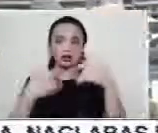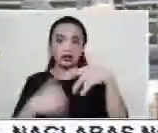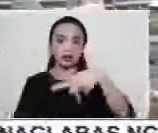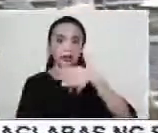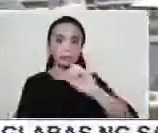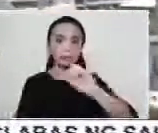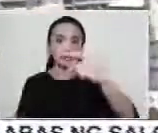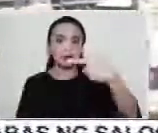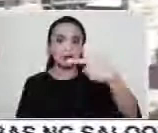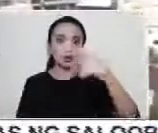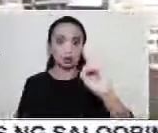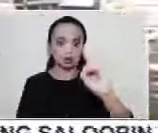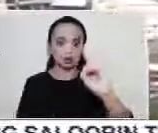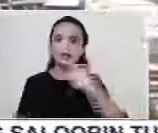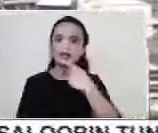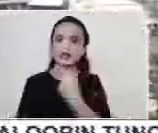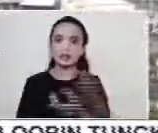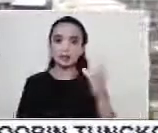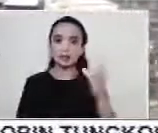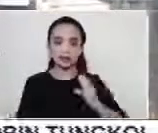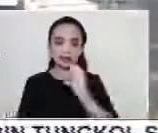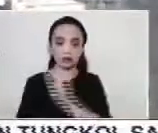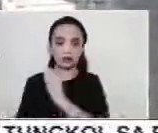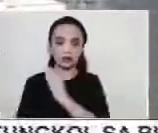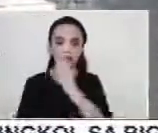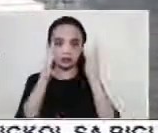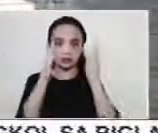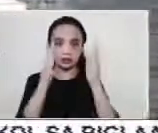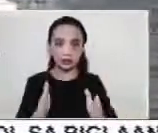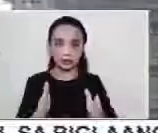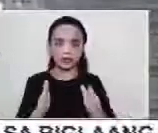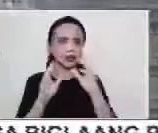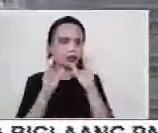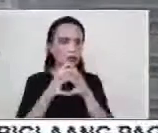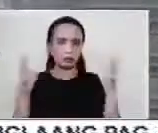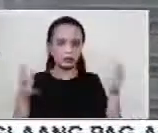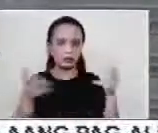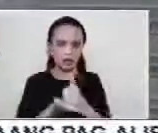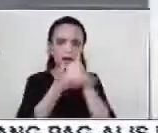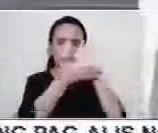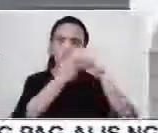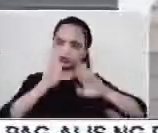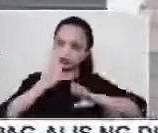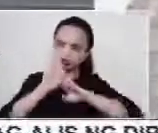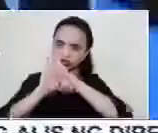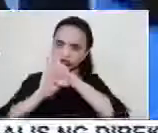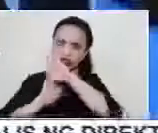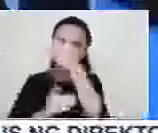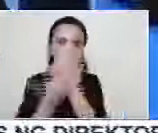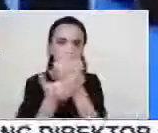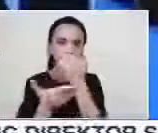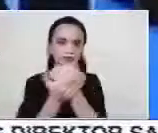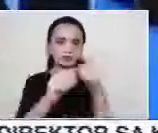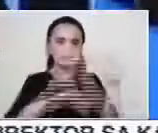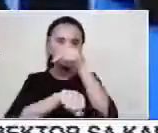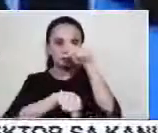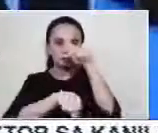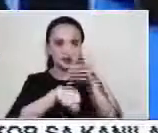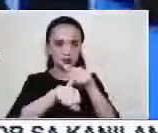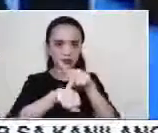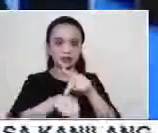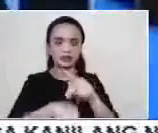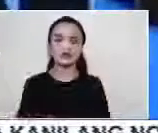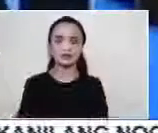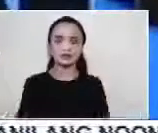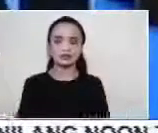Layo ng panukala na makatulong sa pag-angat ng ekonomiya lalo pat tumamlay dahil sa COVID-19 pandemic. Inaasahang